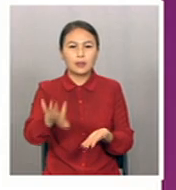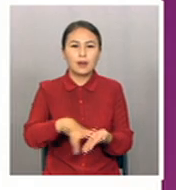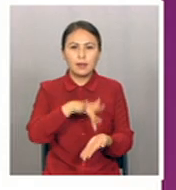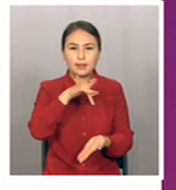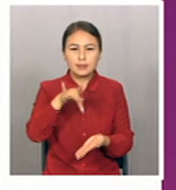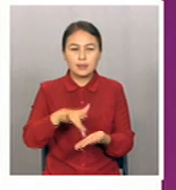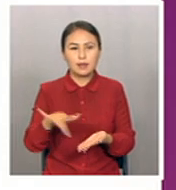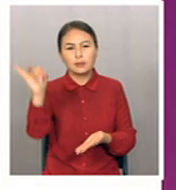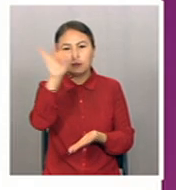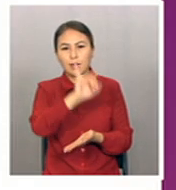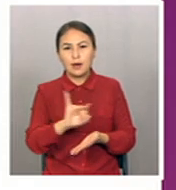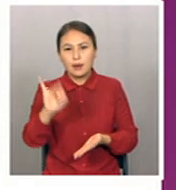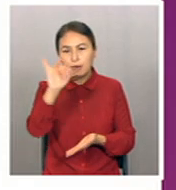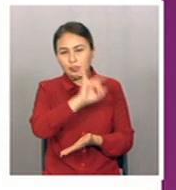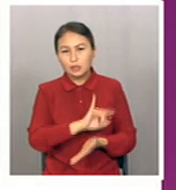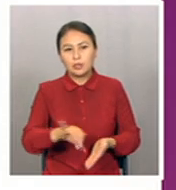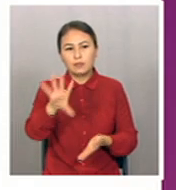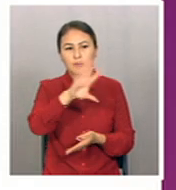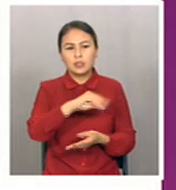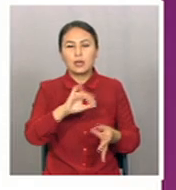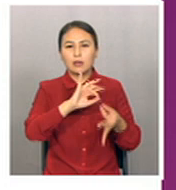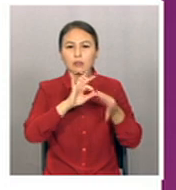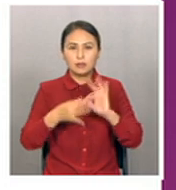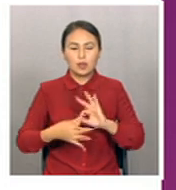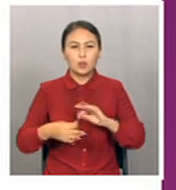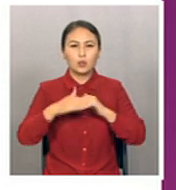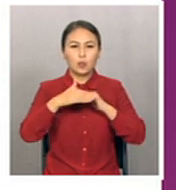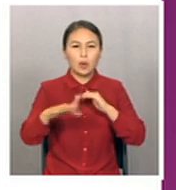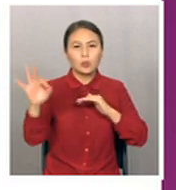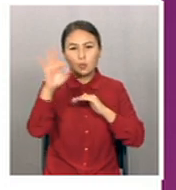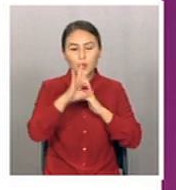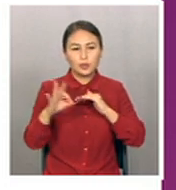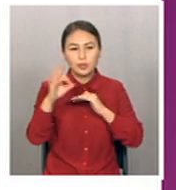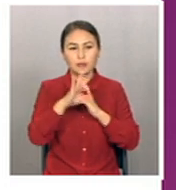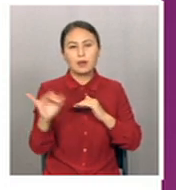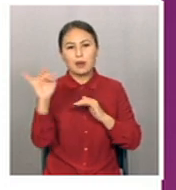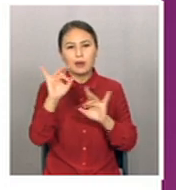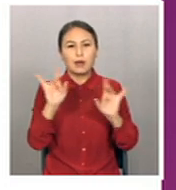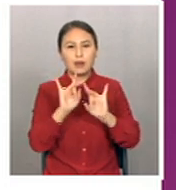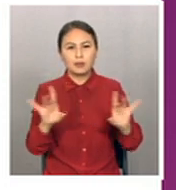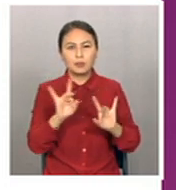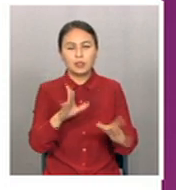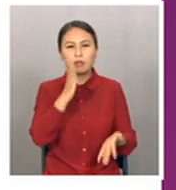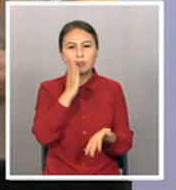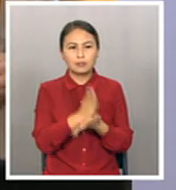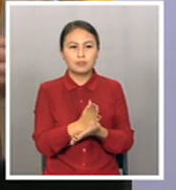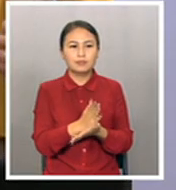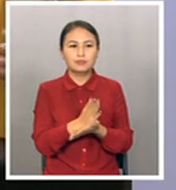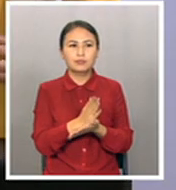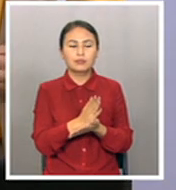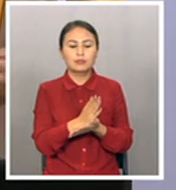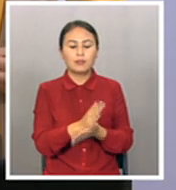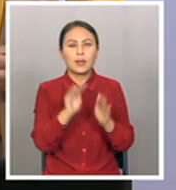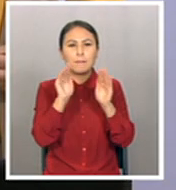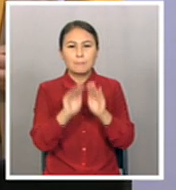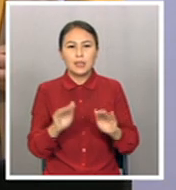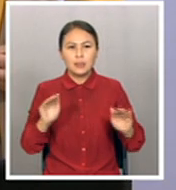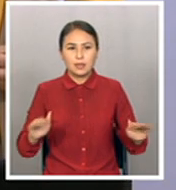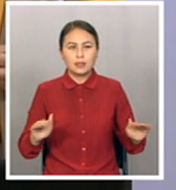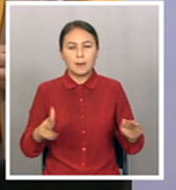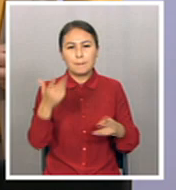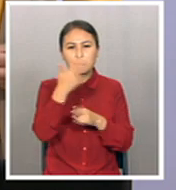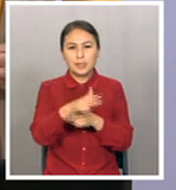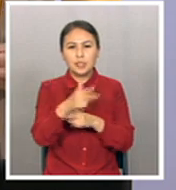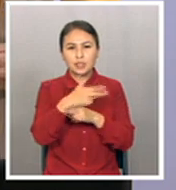қаласының тарихынан сыр шертіп, туған өлке туралы аңыз әңгімелерді айтатын боламыз. Балалар, бейне